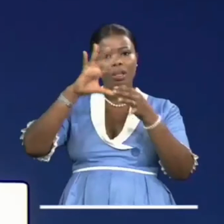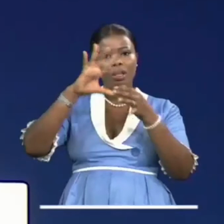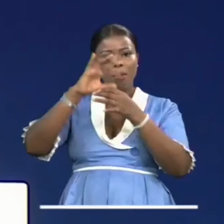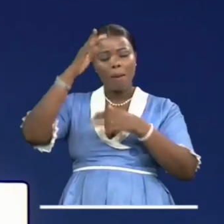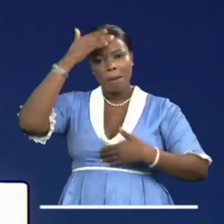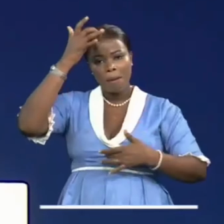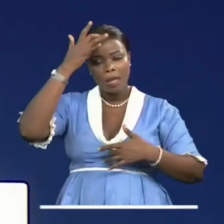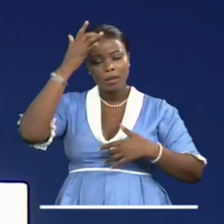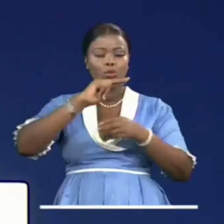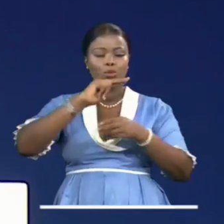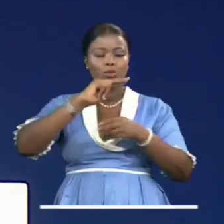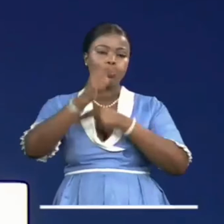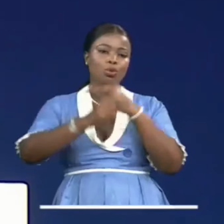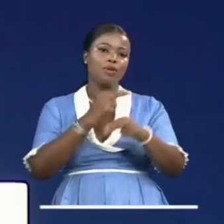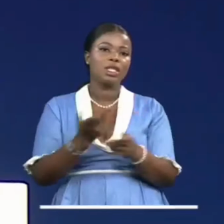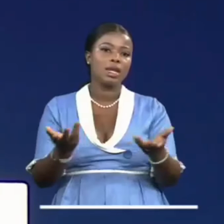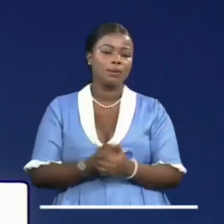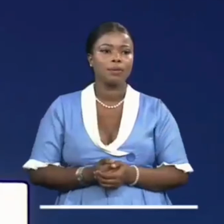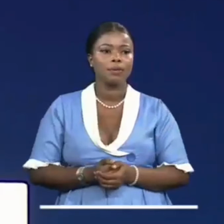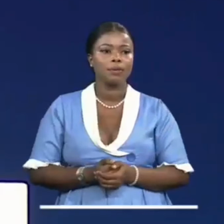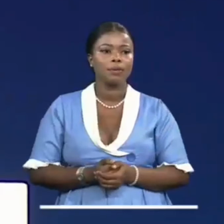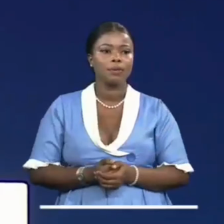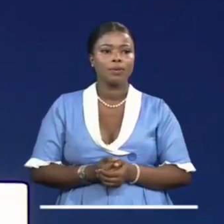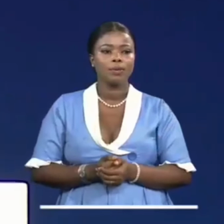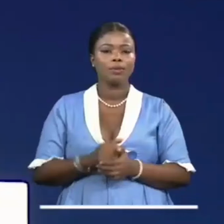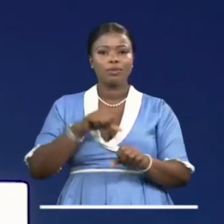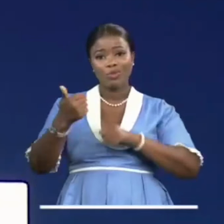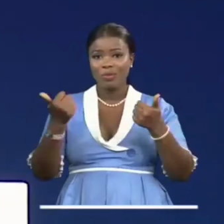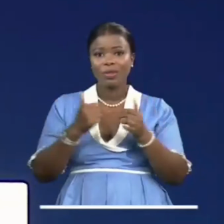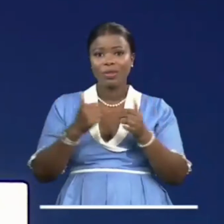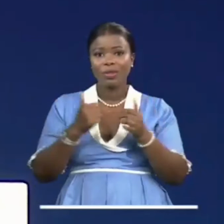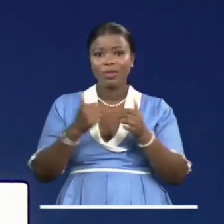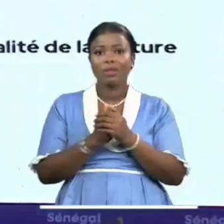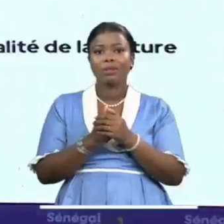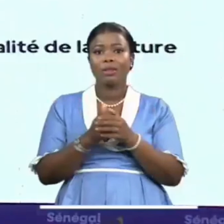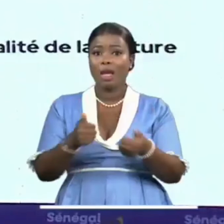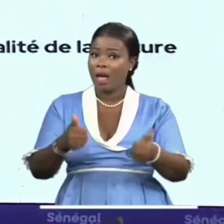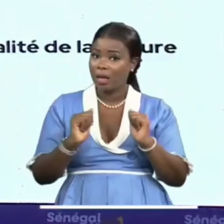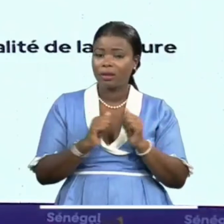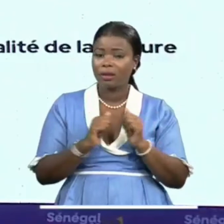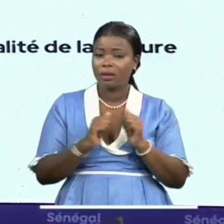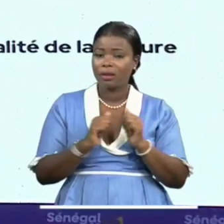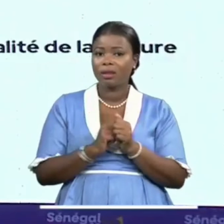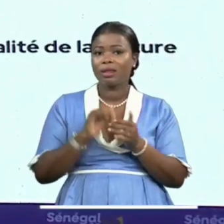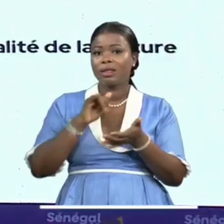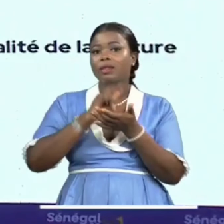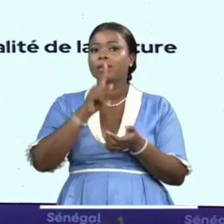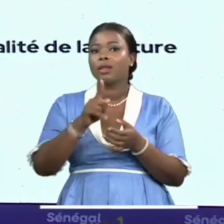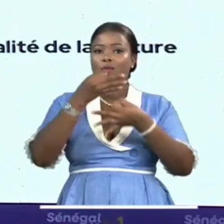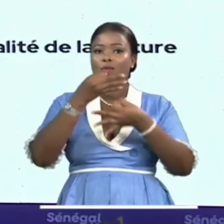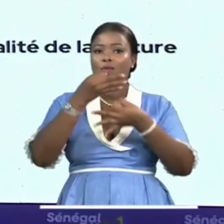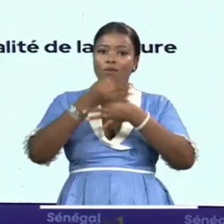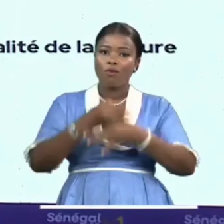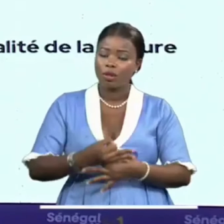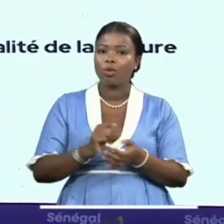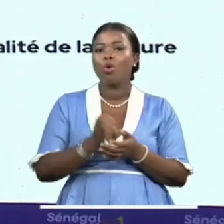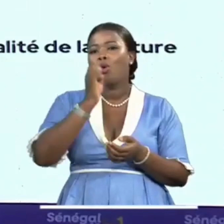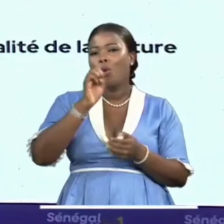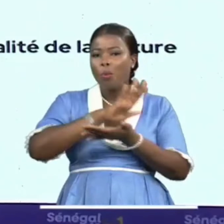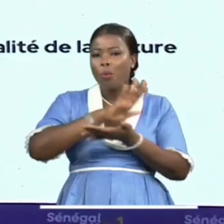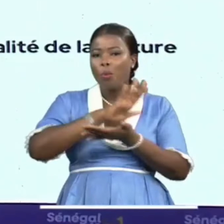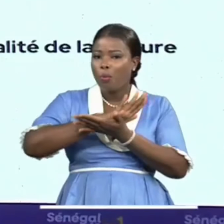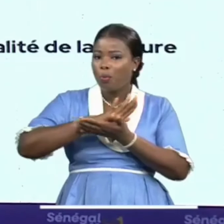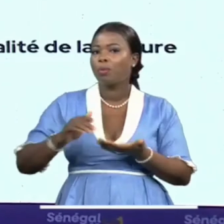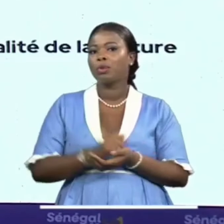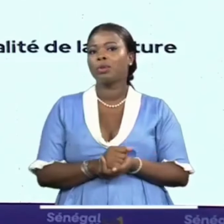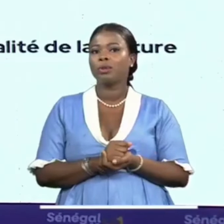couverture renforcez tous les autres accès aux services sociaux de base c'est fondamental l'accès à l'eau potable l'accès